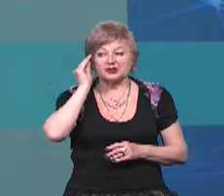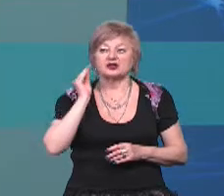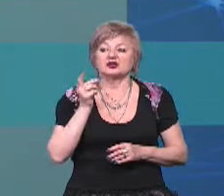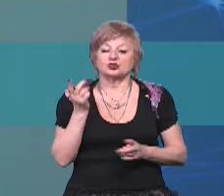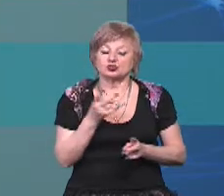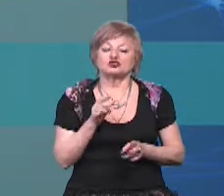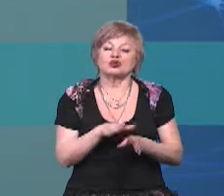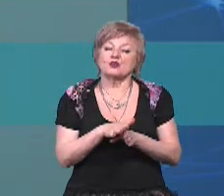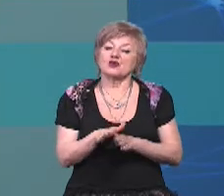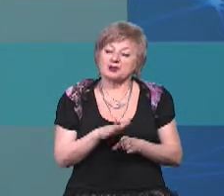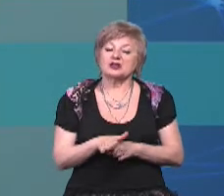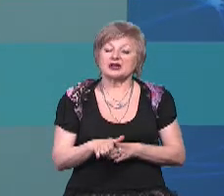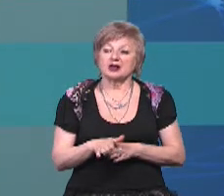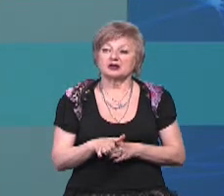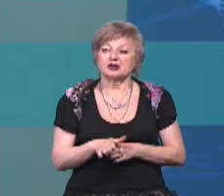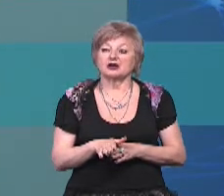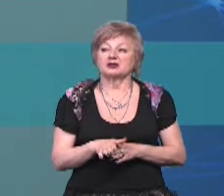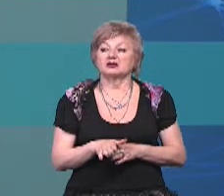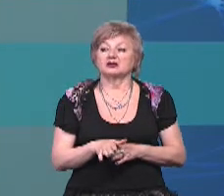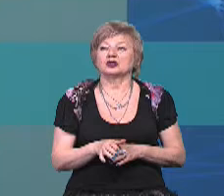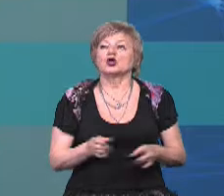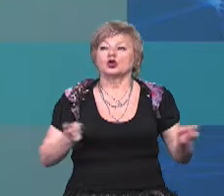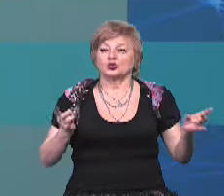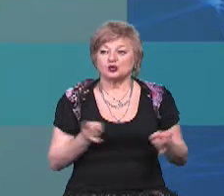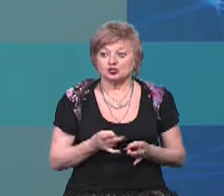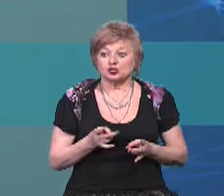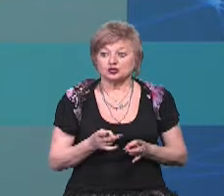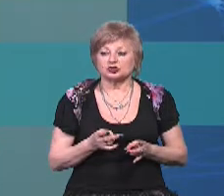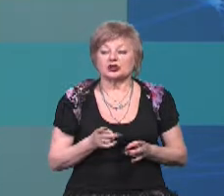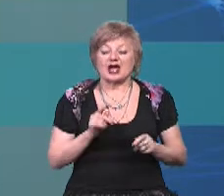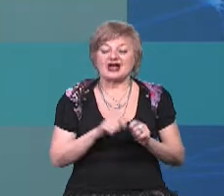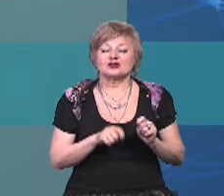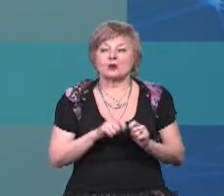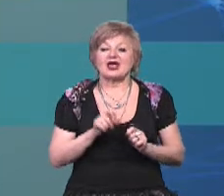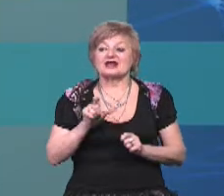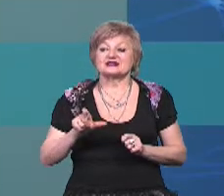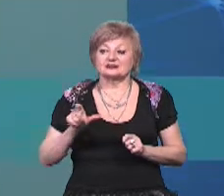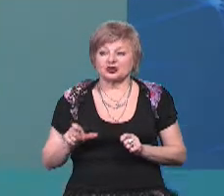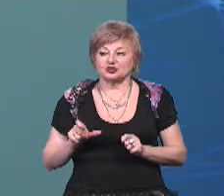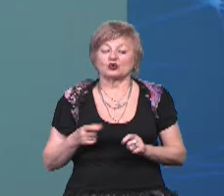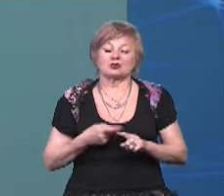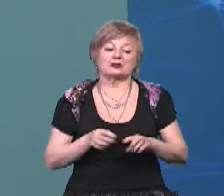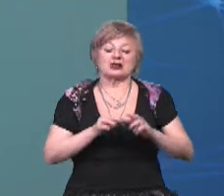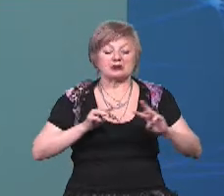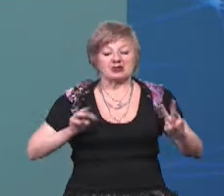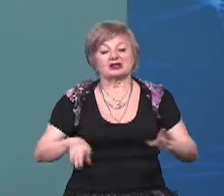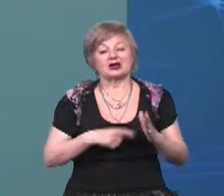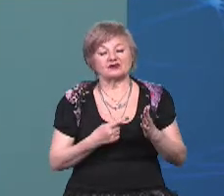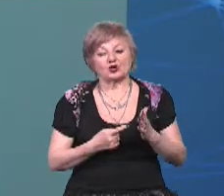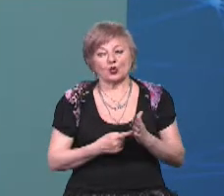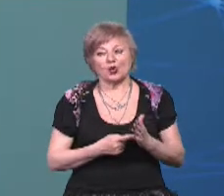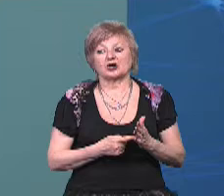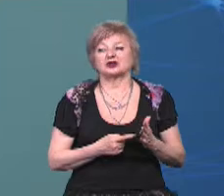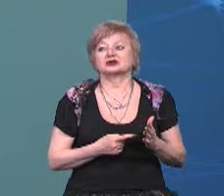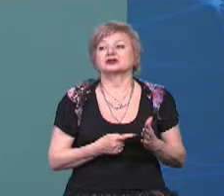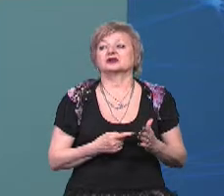це явище. По-друге, потрібно, щоб інспектори відповідних департаментів міста, от, я знаю,